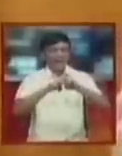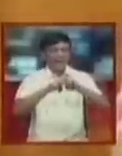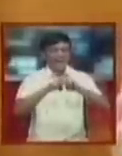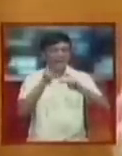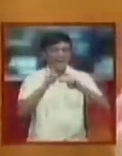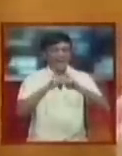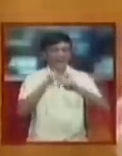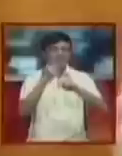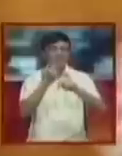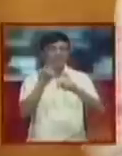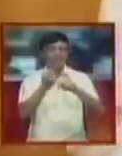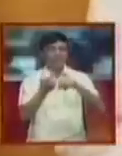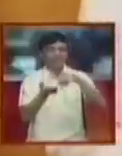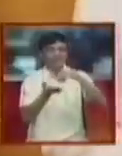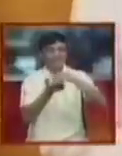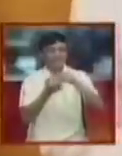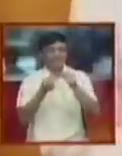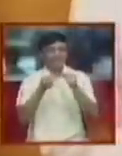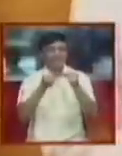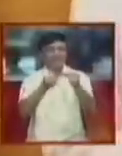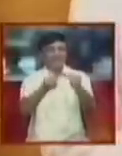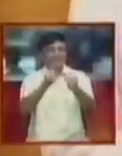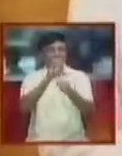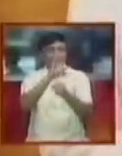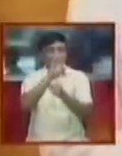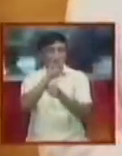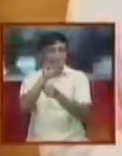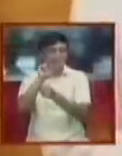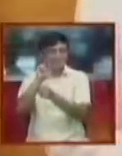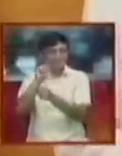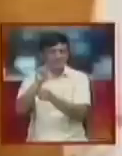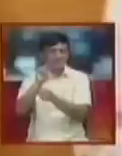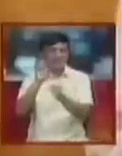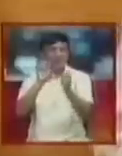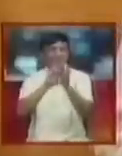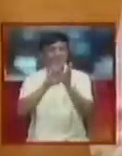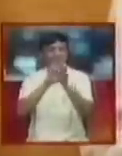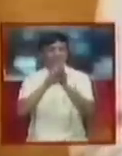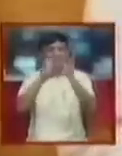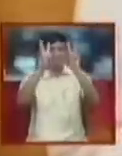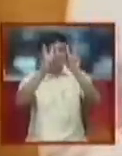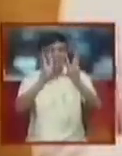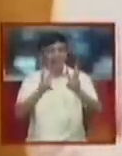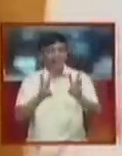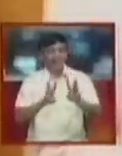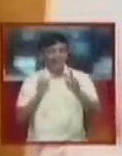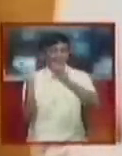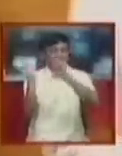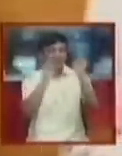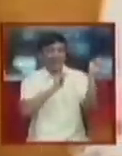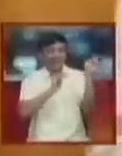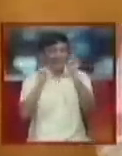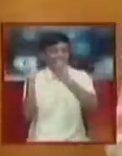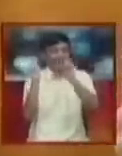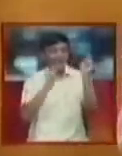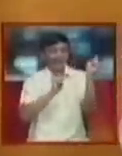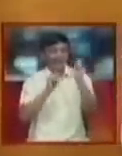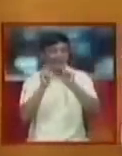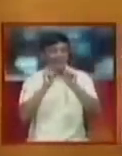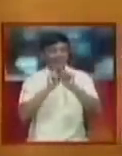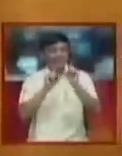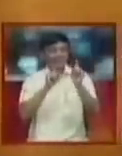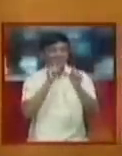o simento. Karaniwan na po ito. Ang sitwasyon kung paparating ang bagyo, nakaabang na ang relief at hindi ang tao